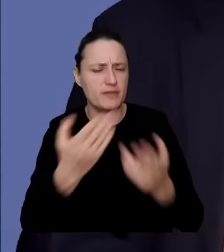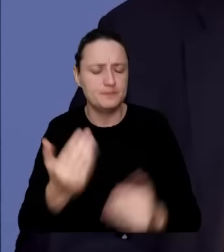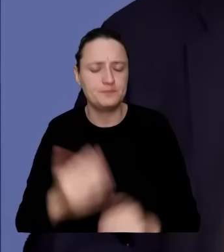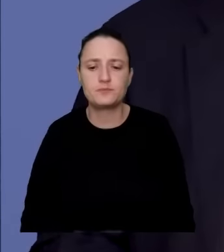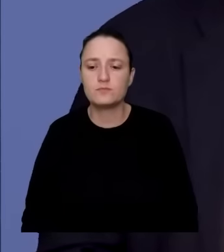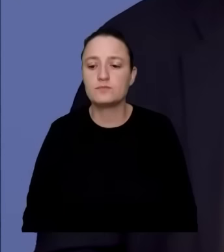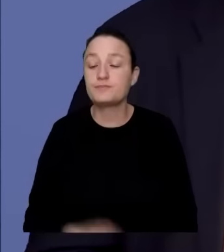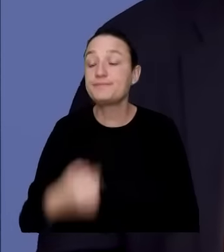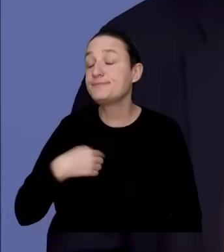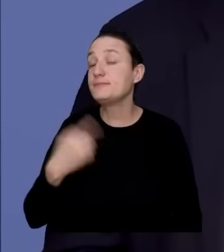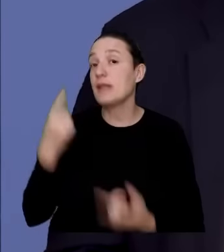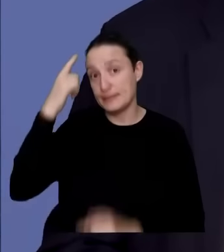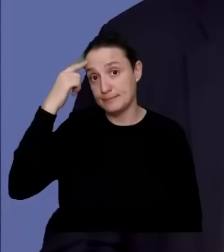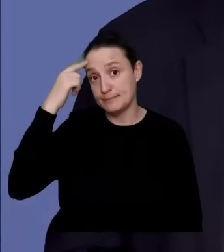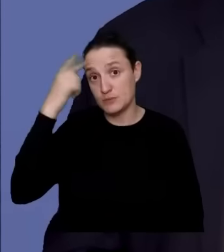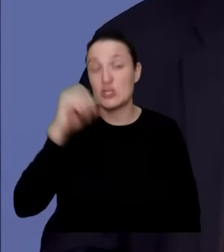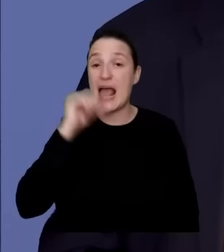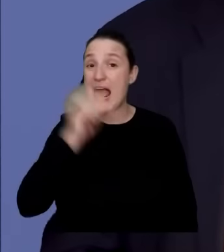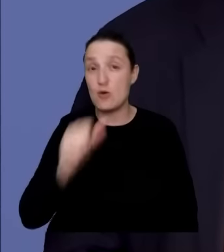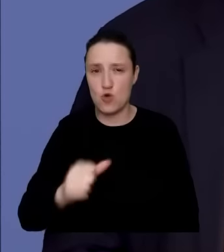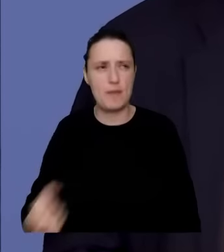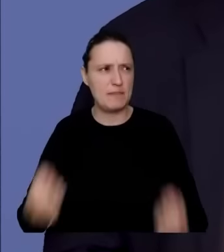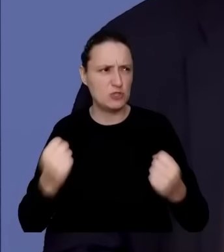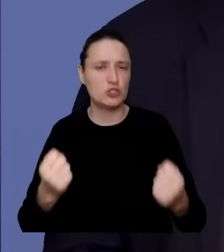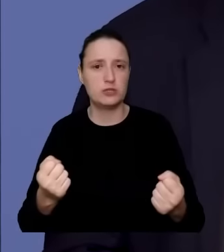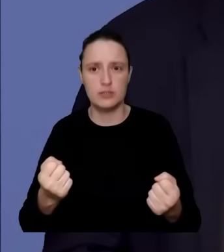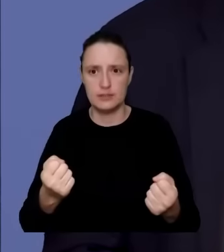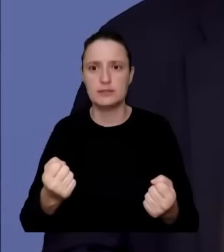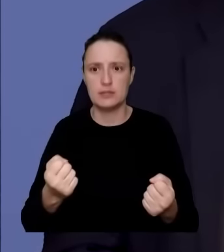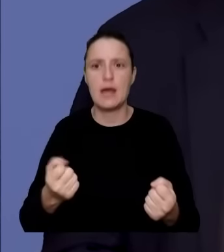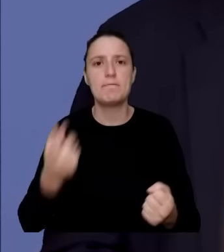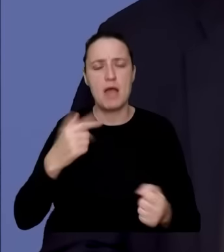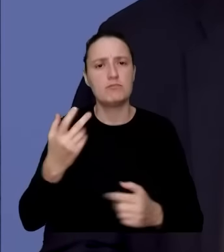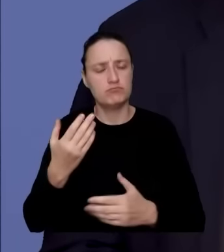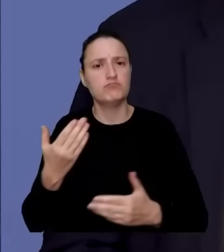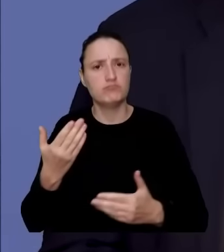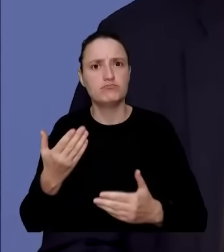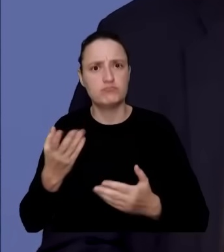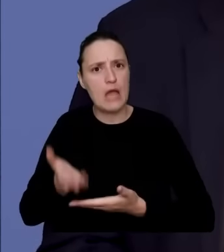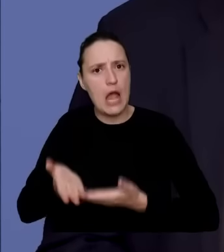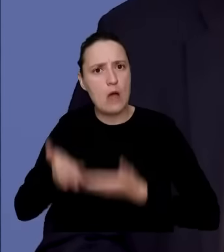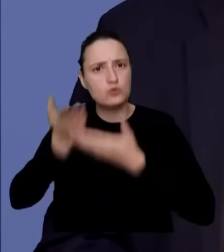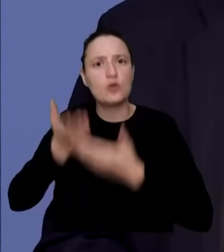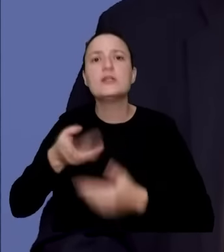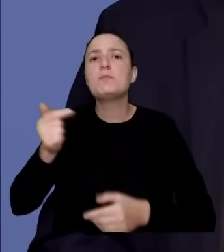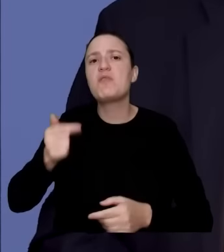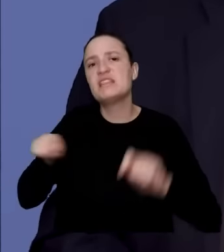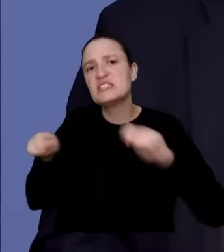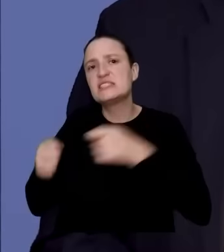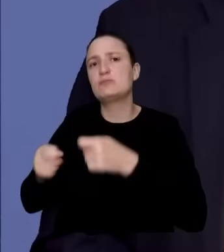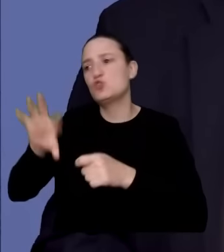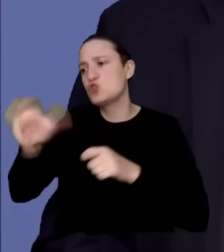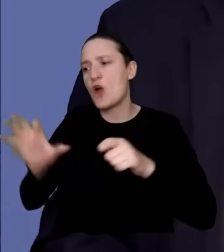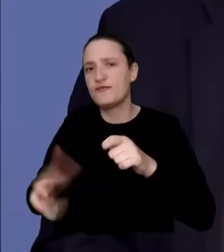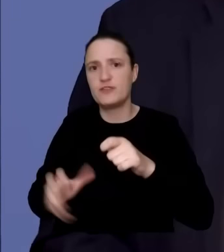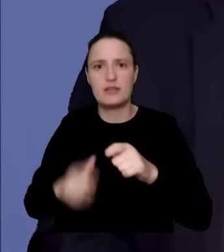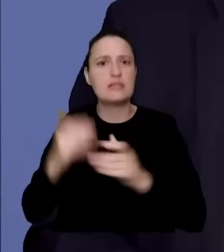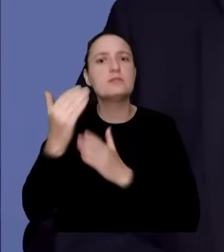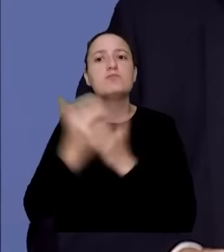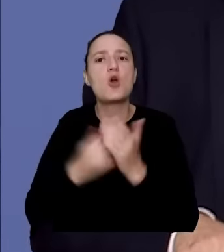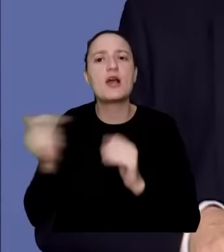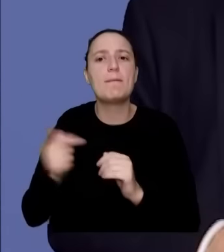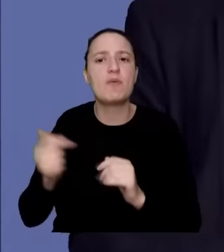że Europa siłą swojej swojego autorytetu powinna zmusić wszystkie kontynenty żeby ten program był być może